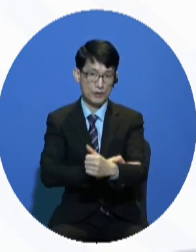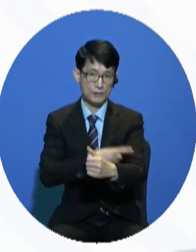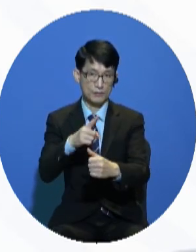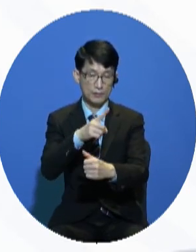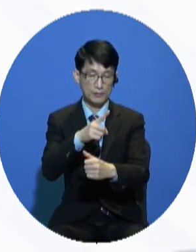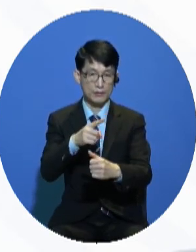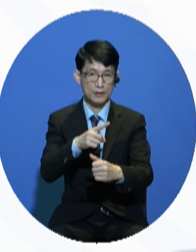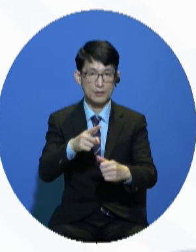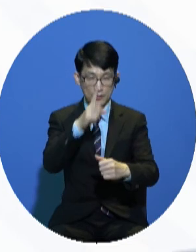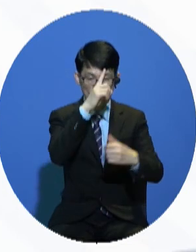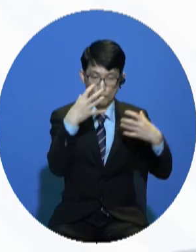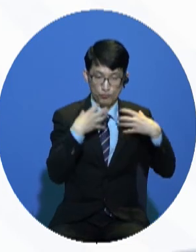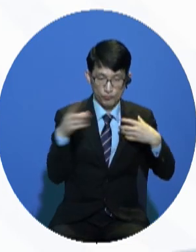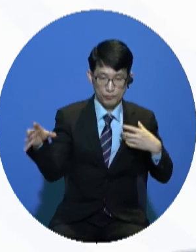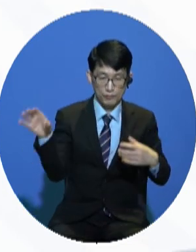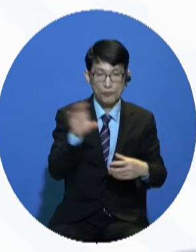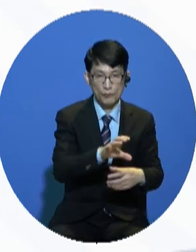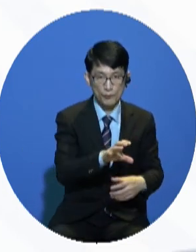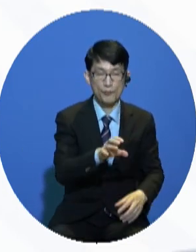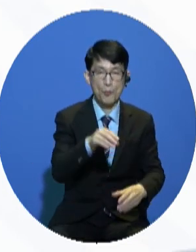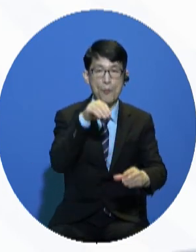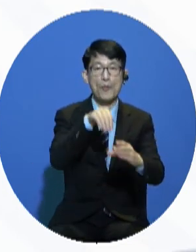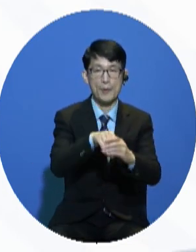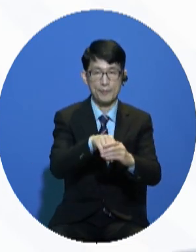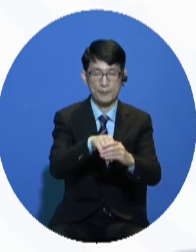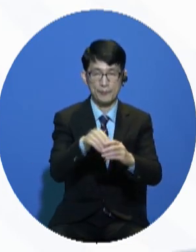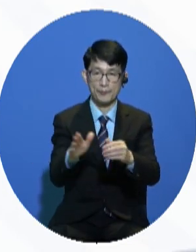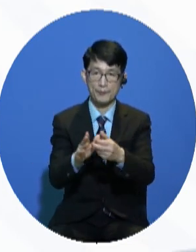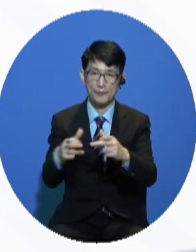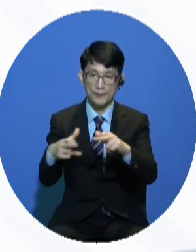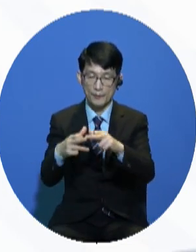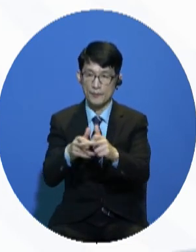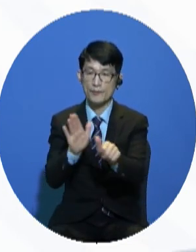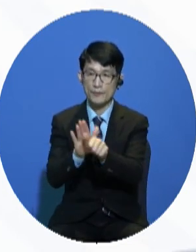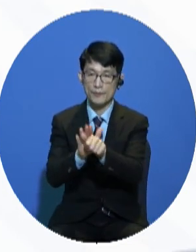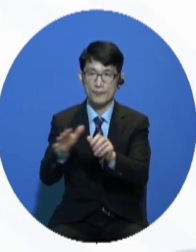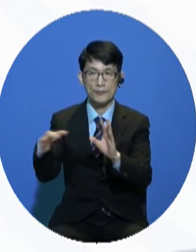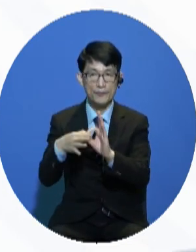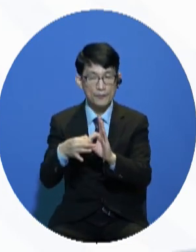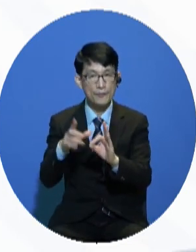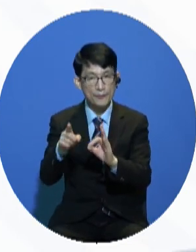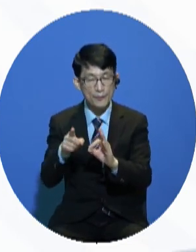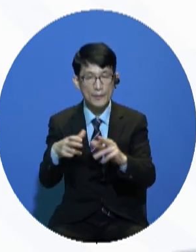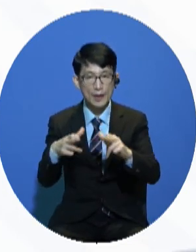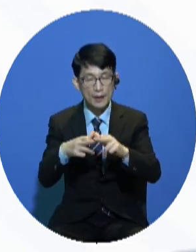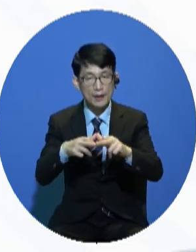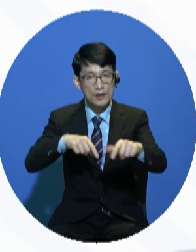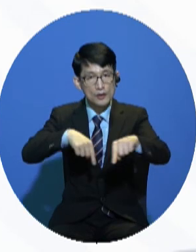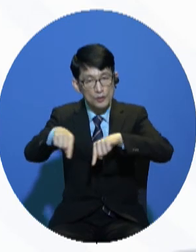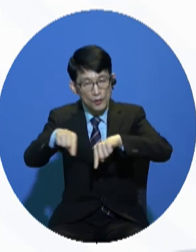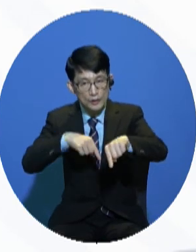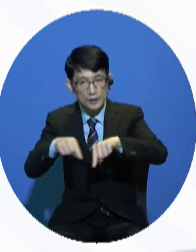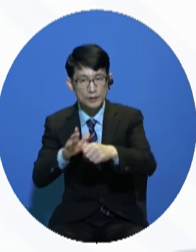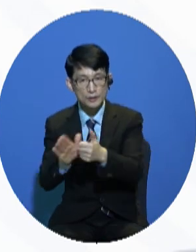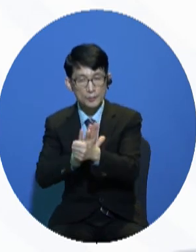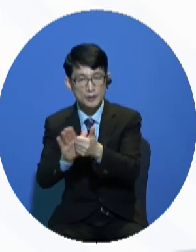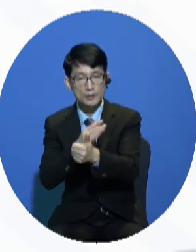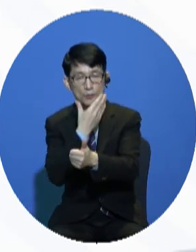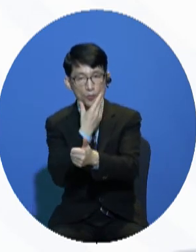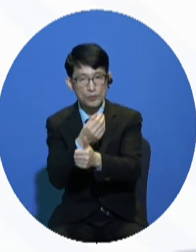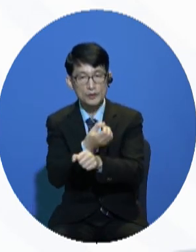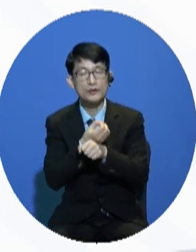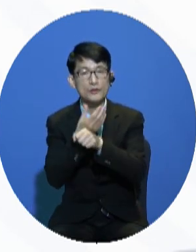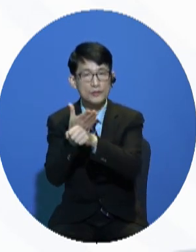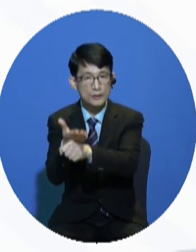국가의 책무로 이렇게 규정을 하고 그리고 이제 그 장애인 지원과 관련된 장애 정책 심의 체계, 그 서비스 복지